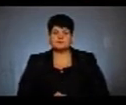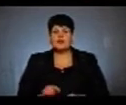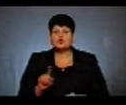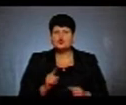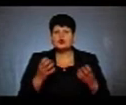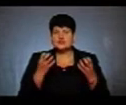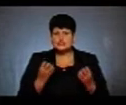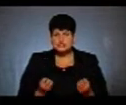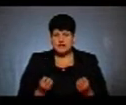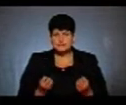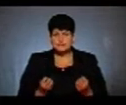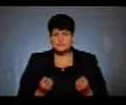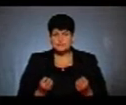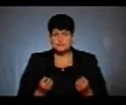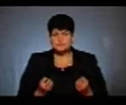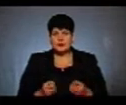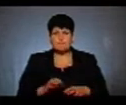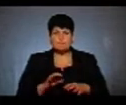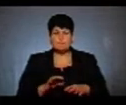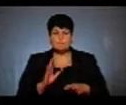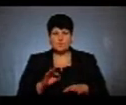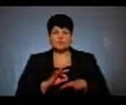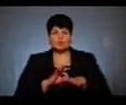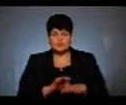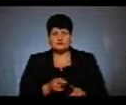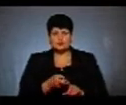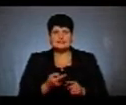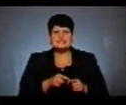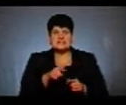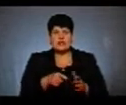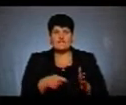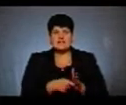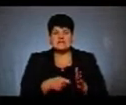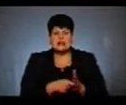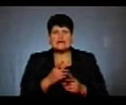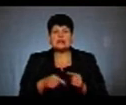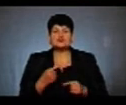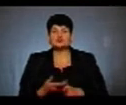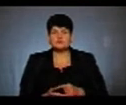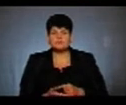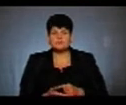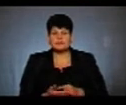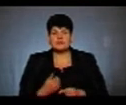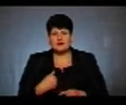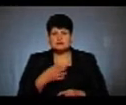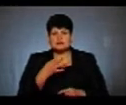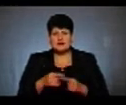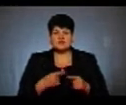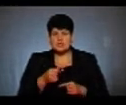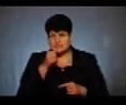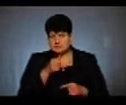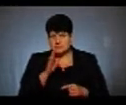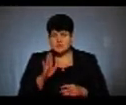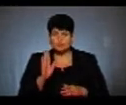ще безпосередньо проводитиметься у рамках цієї вакцинації? Який наступний крок? Наступний крок, я сказав, через місяць буде контроль